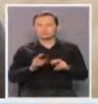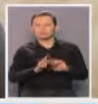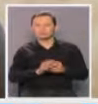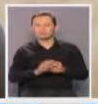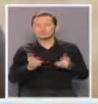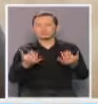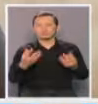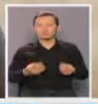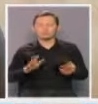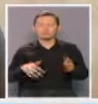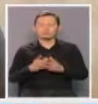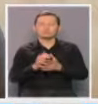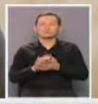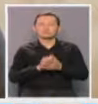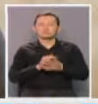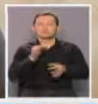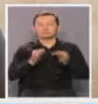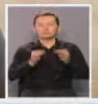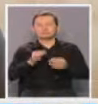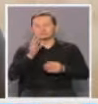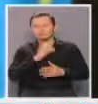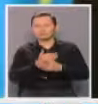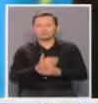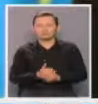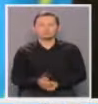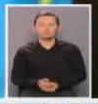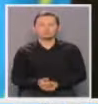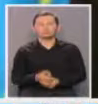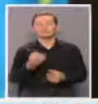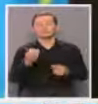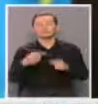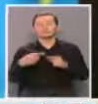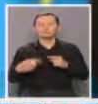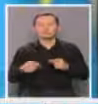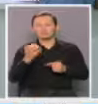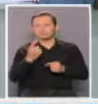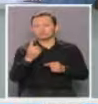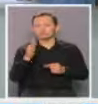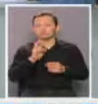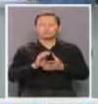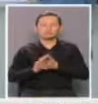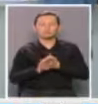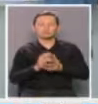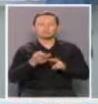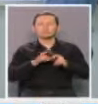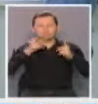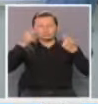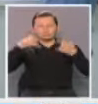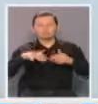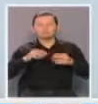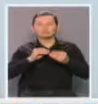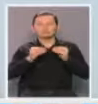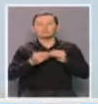возможность на сегодняшний день судом обеспечивается для них. Кроме того, есть еще один вид примирения. Это решение вопроса с